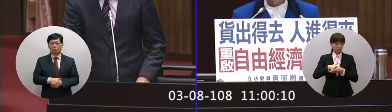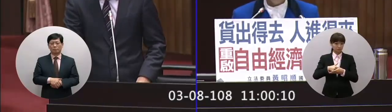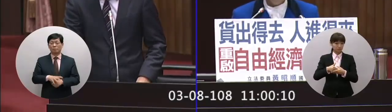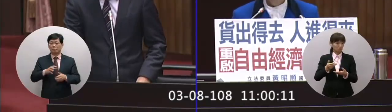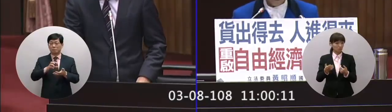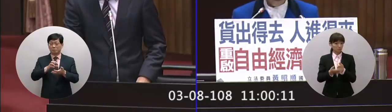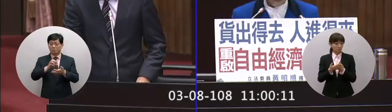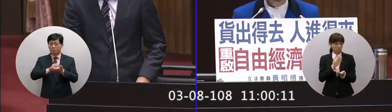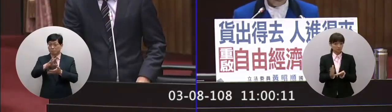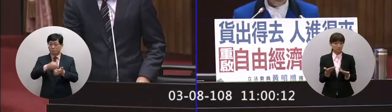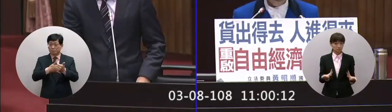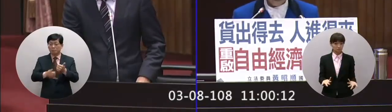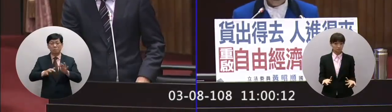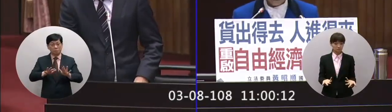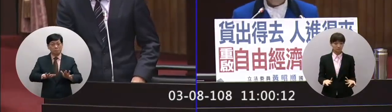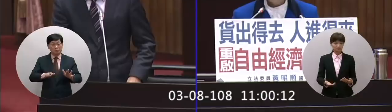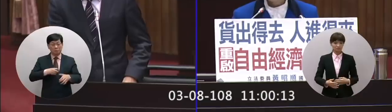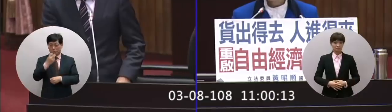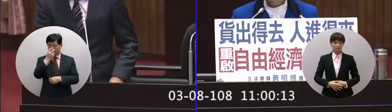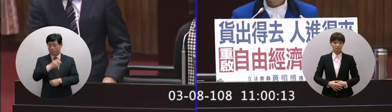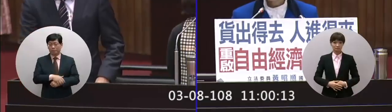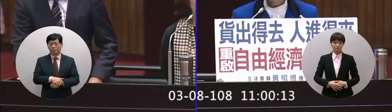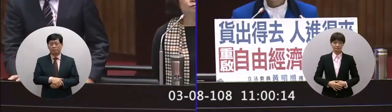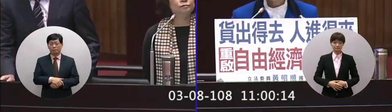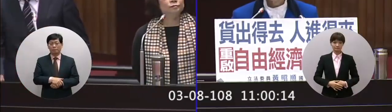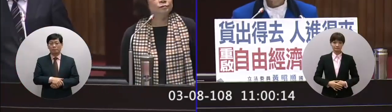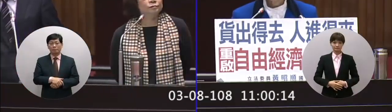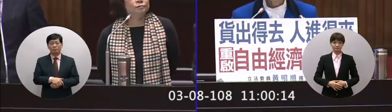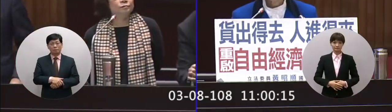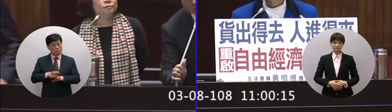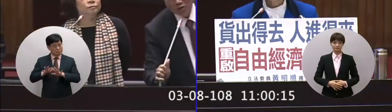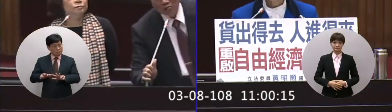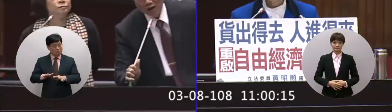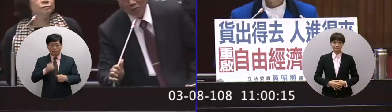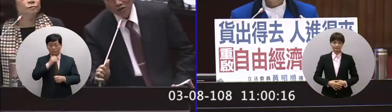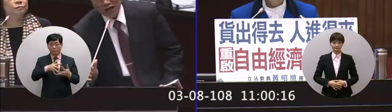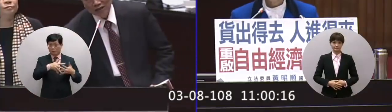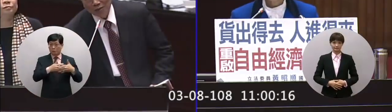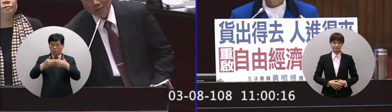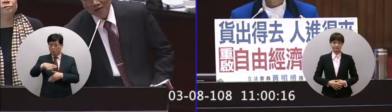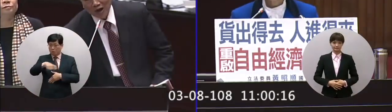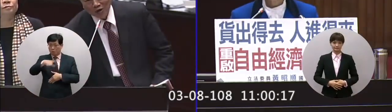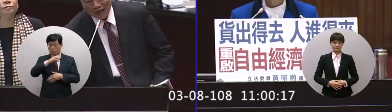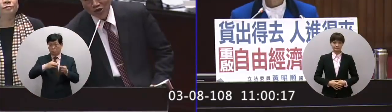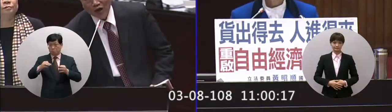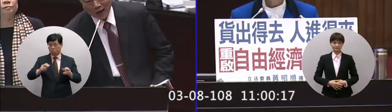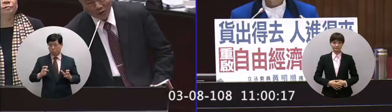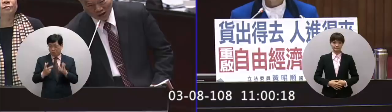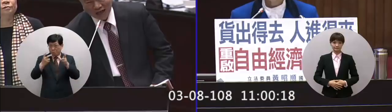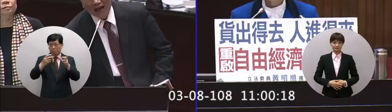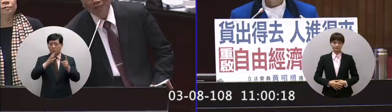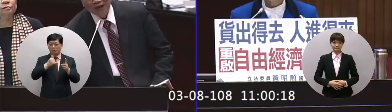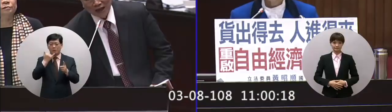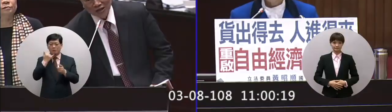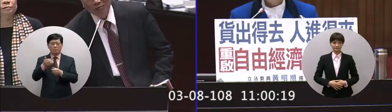我甲委员报告，以目前来讲，真的气氛就是美中贸易摩擦，即马要安怎让台商喊